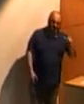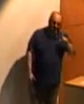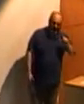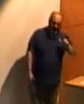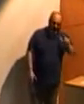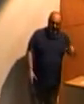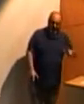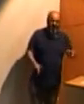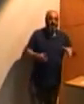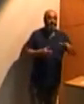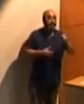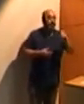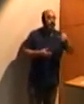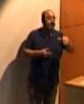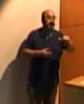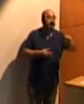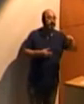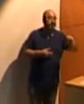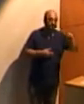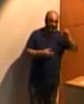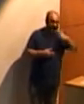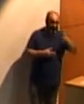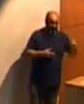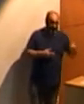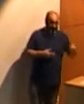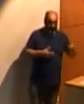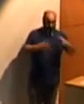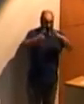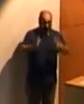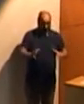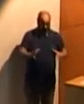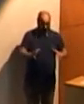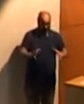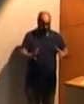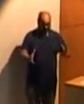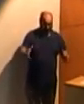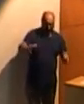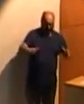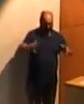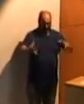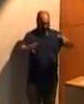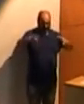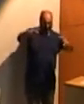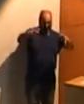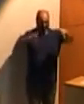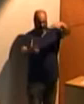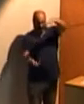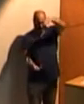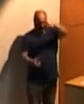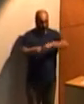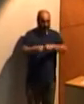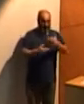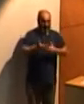intéressant il voyait le corps comme un ensemble une construction ordonné comme des briques d'un mur